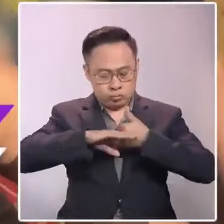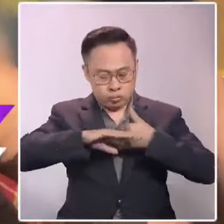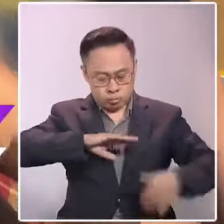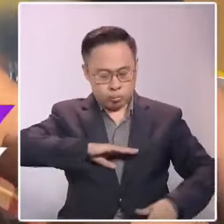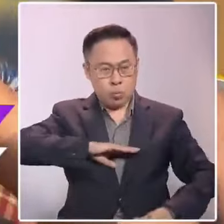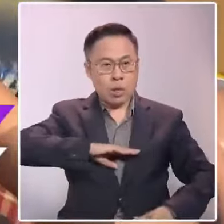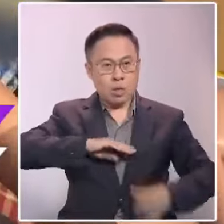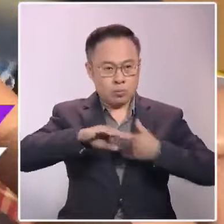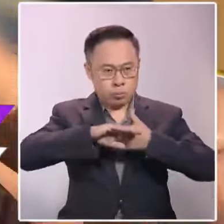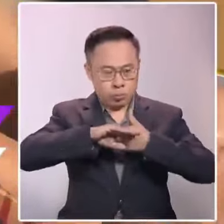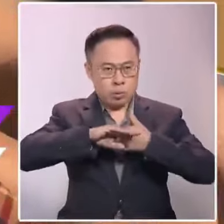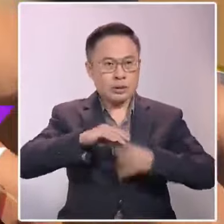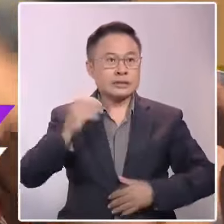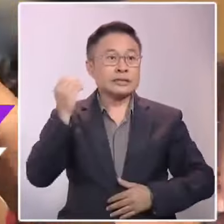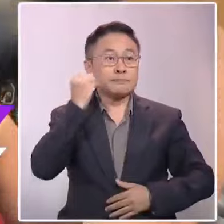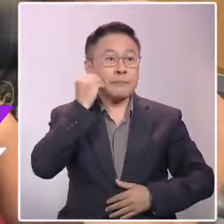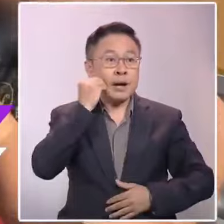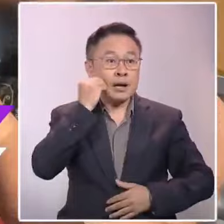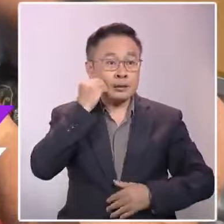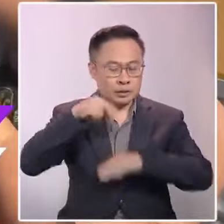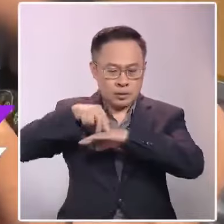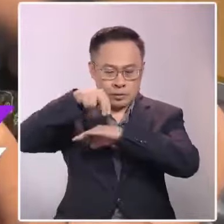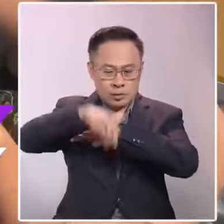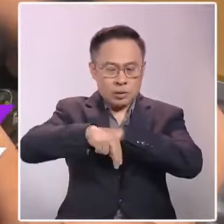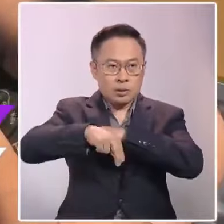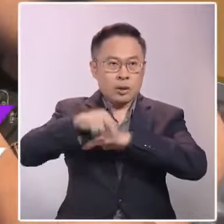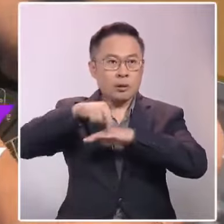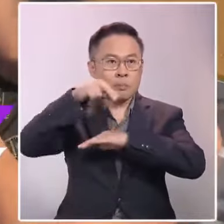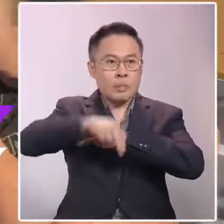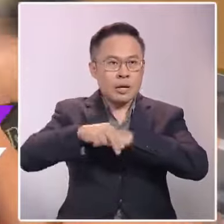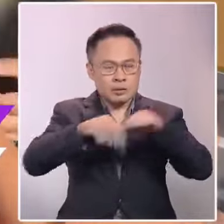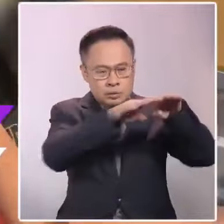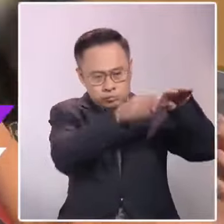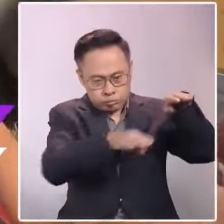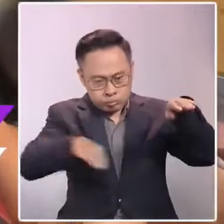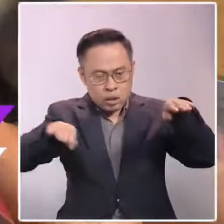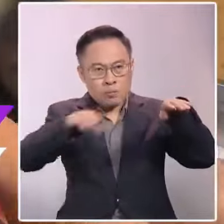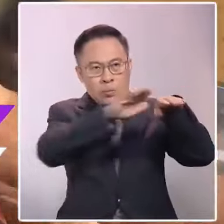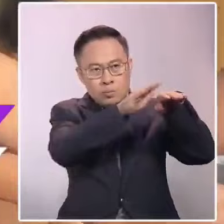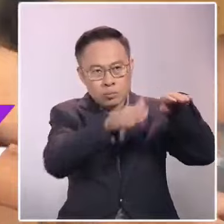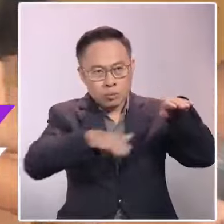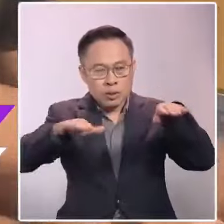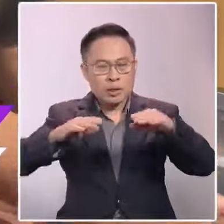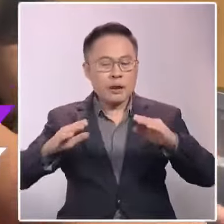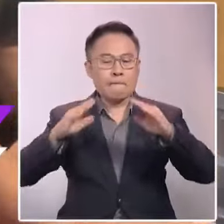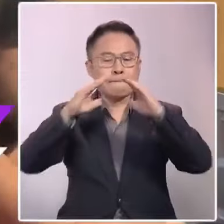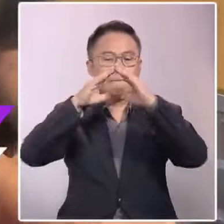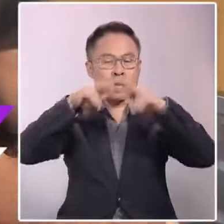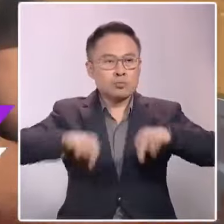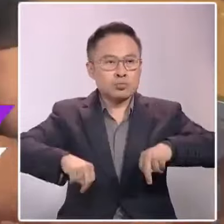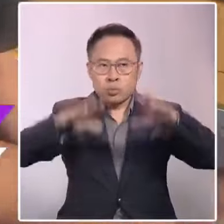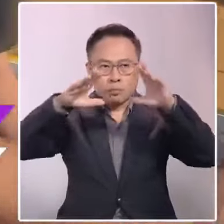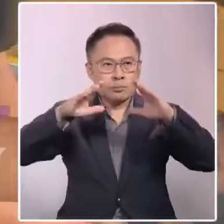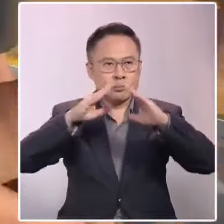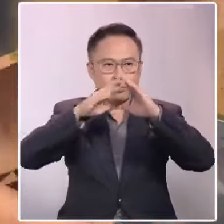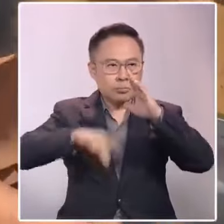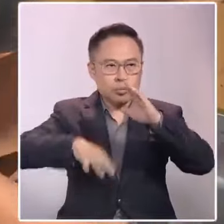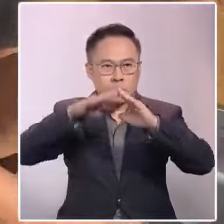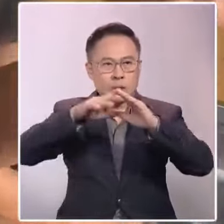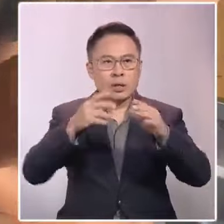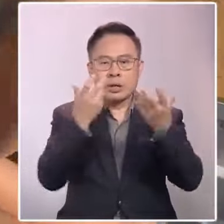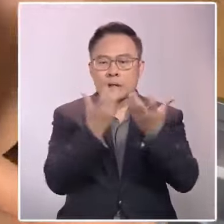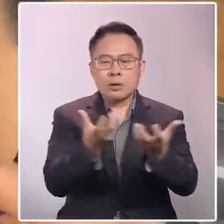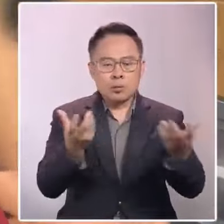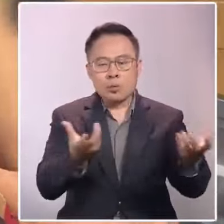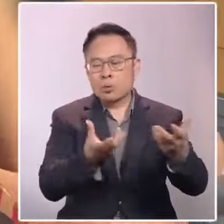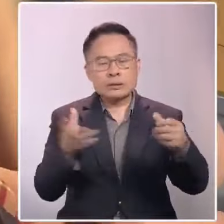อฮะ ถ้าลงจากหน้าบ้านจะคอเลย อยู่ไม่ได้แล้วนะตอนนี ้อยู่ไม่ได้ในบ้านเต็มหมดเลยค่ะ ครับ เต็มเลยขอข้าวของหล